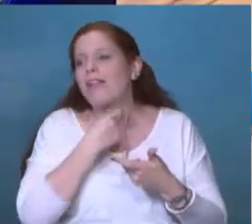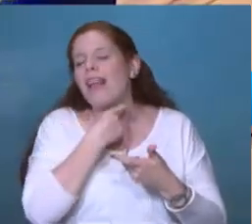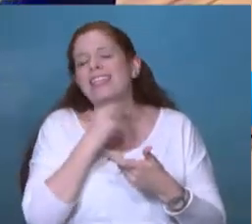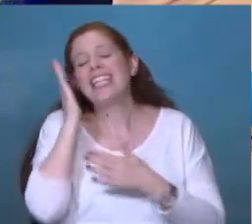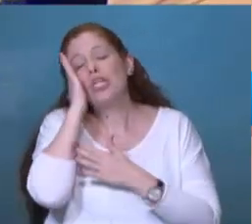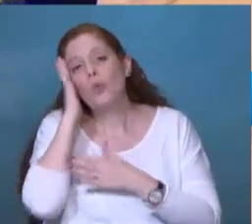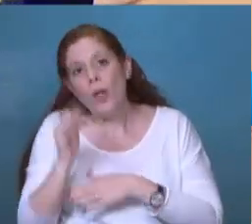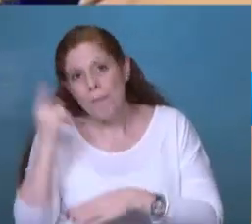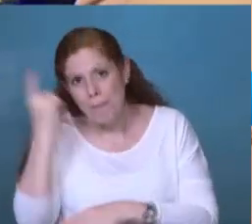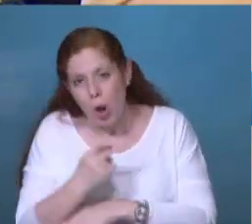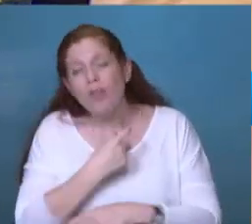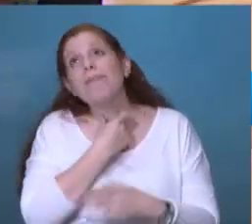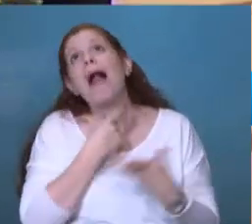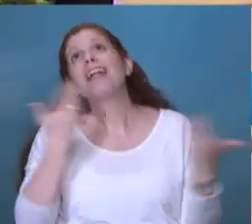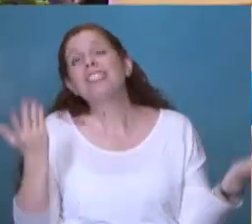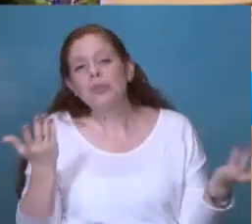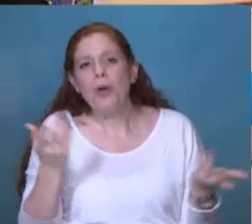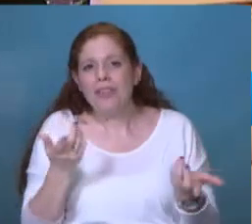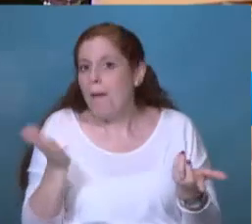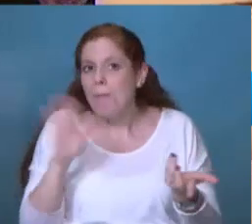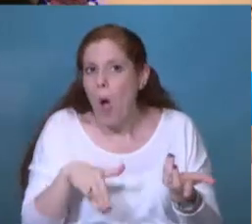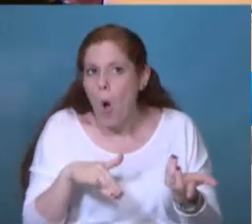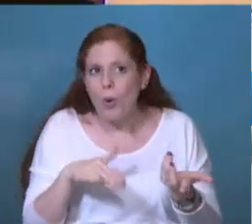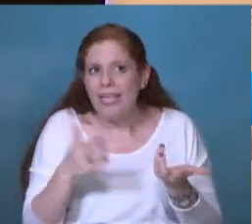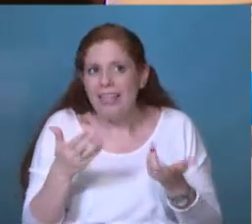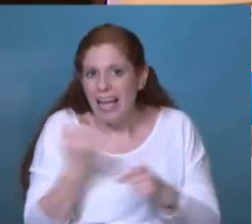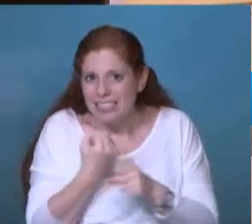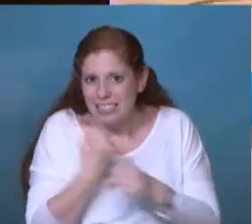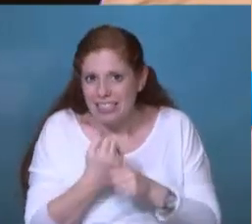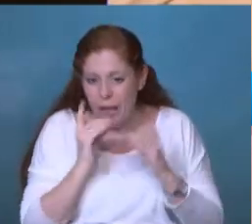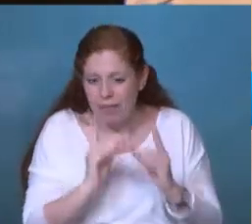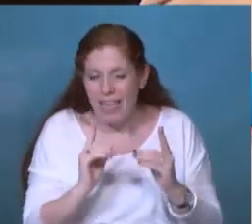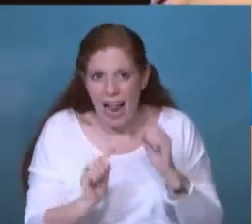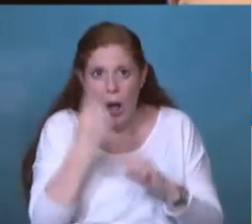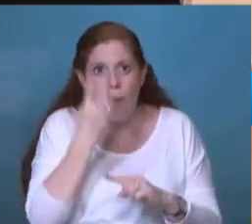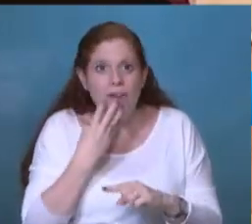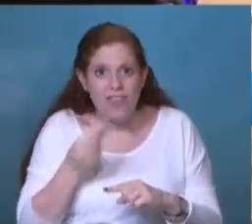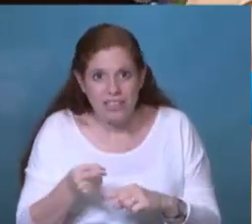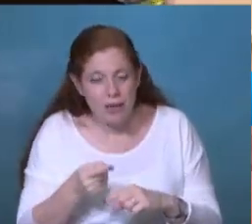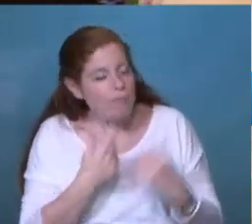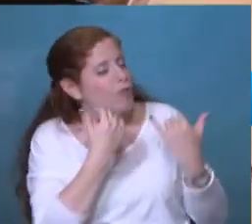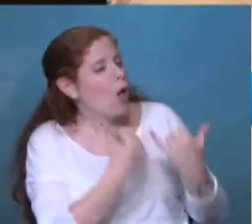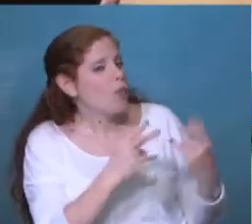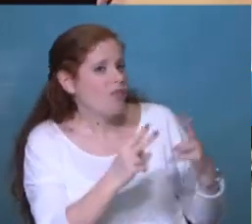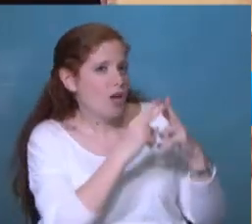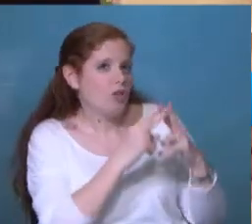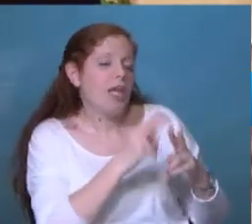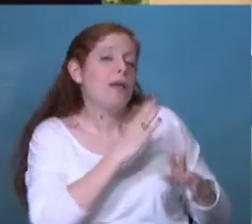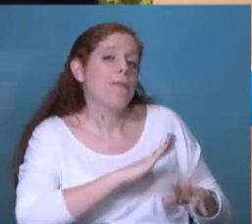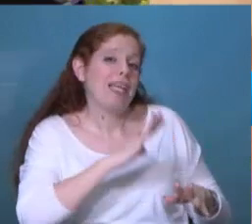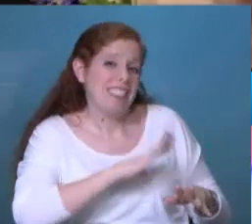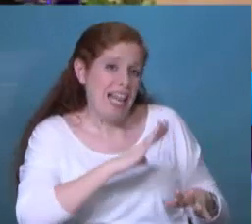במלון, מה לעשות? מה עוד ככה עשית בדרך לאירוע היפה הזה? היום, אז נפגשתי עם הסטייליסטית המהממת שלי,